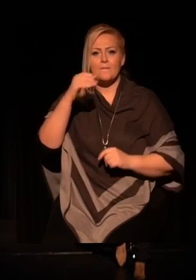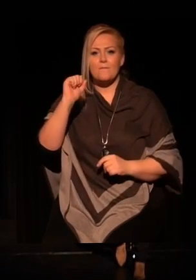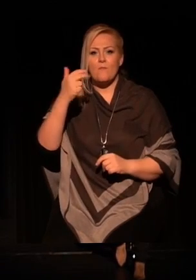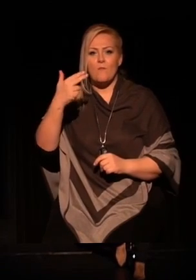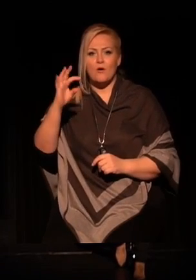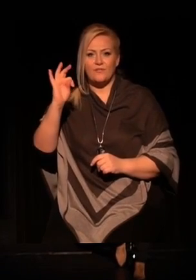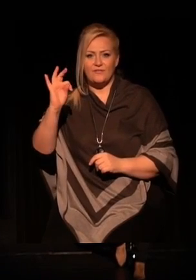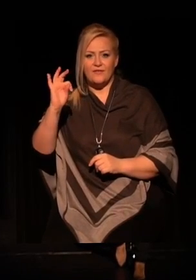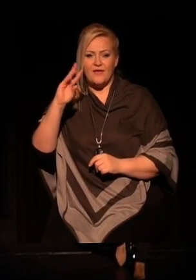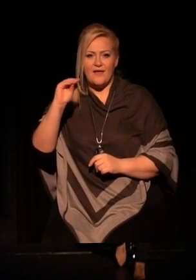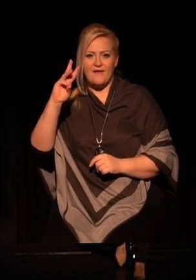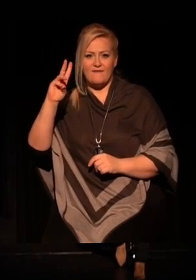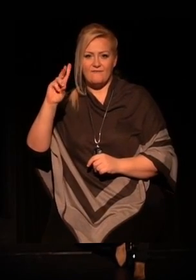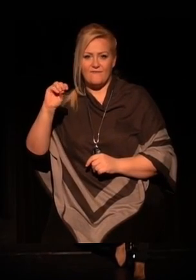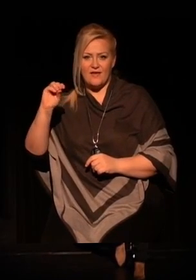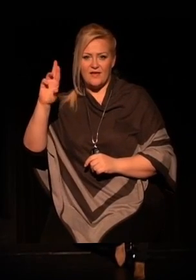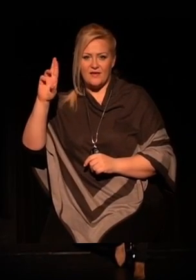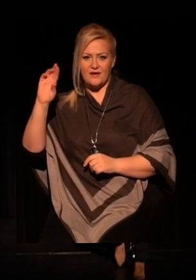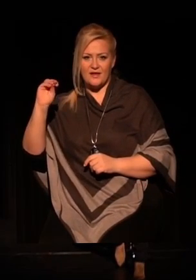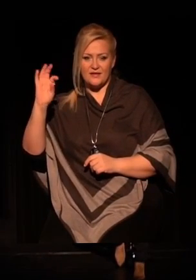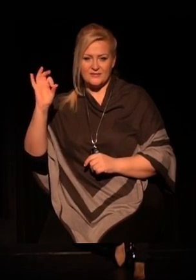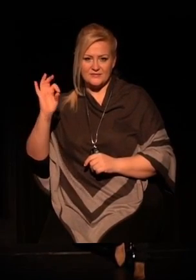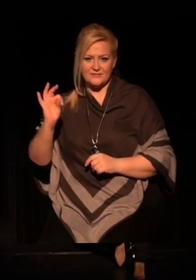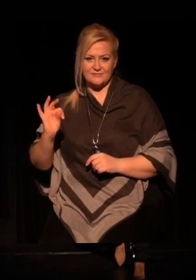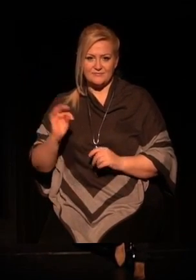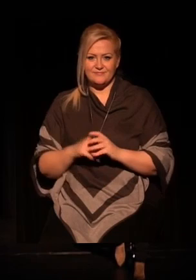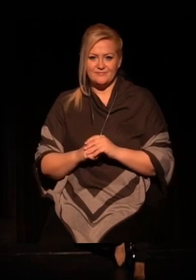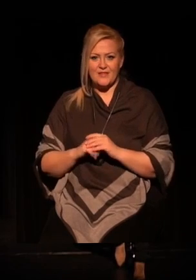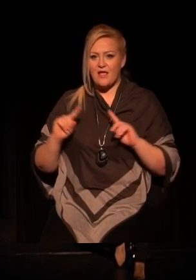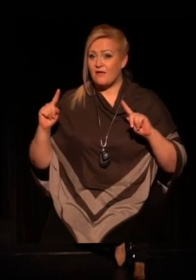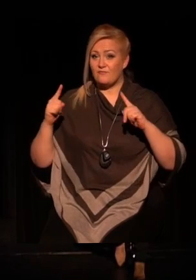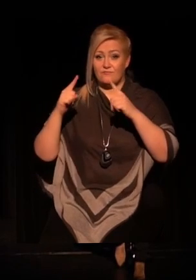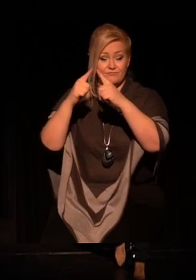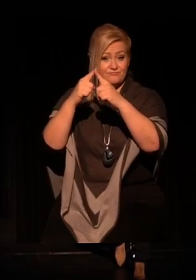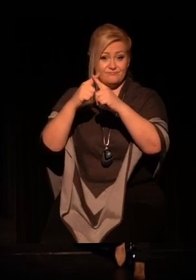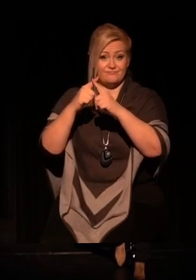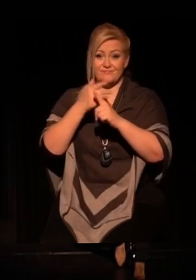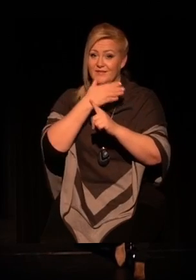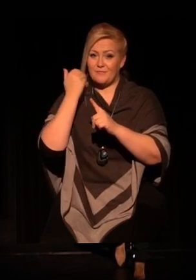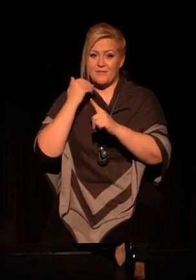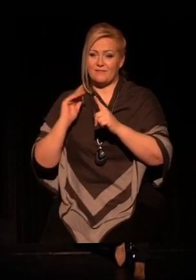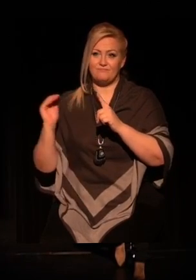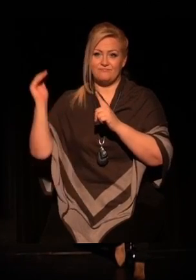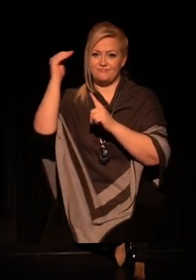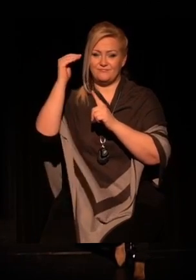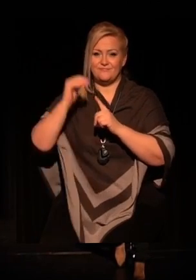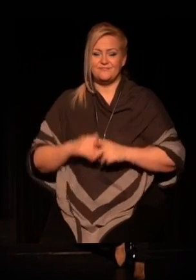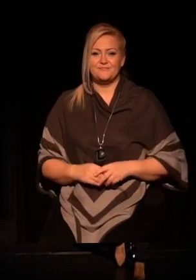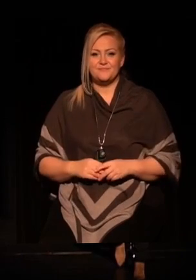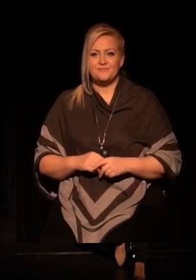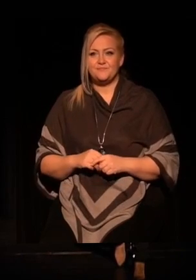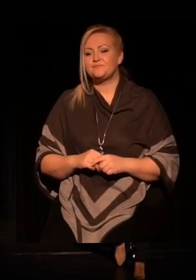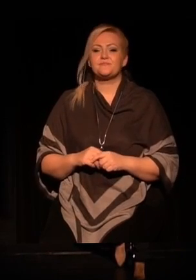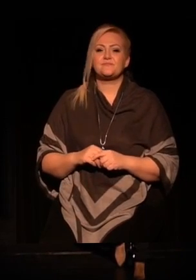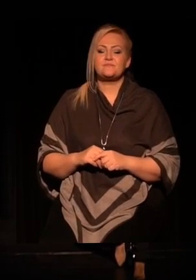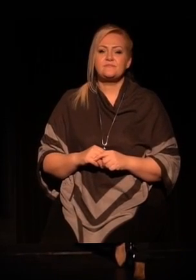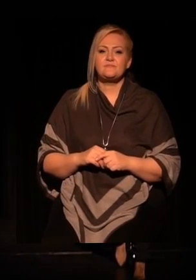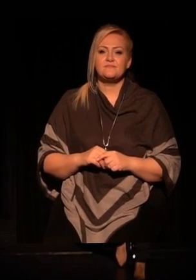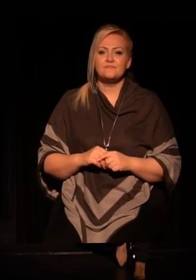już wspiąć się nie da. 16 maja 2018 roku stanął na szczycie najwyższej góry